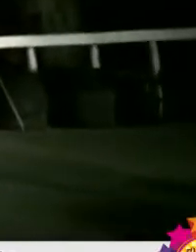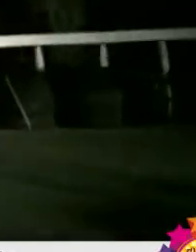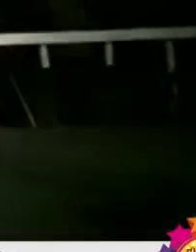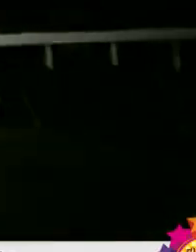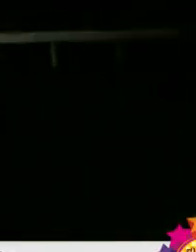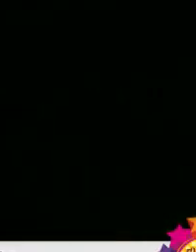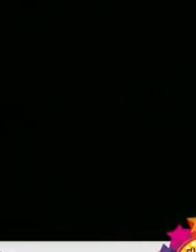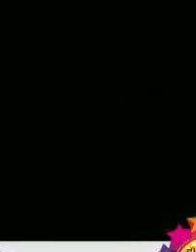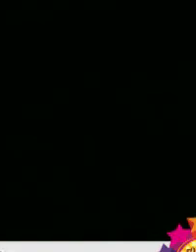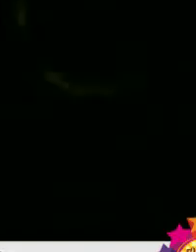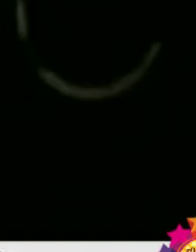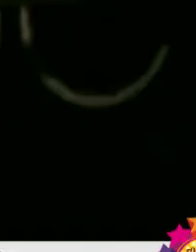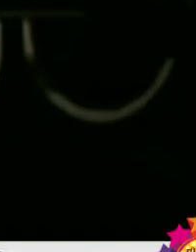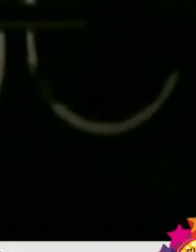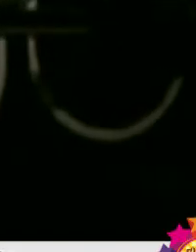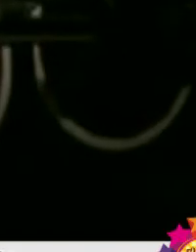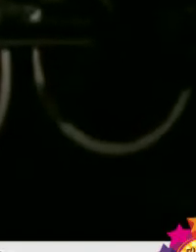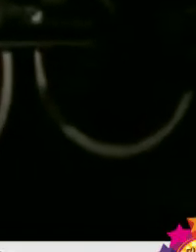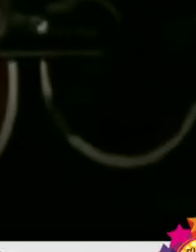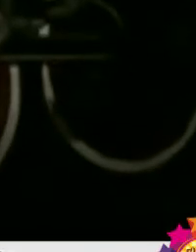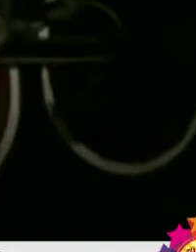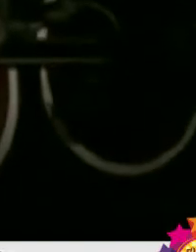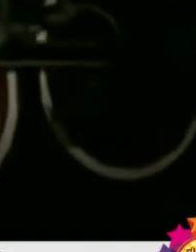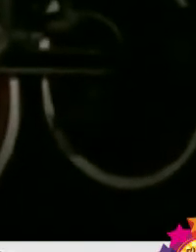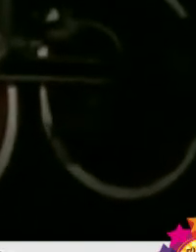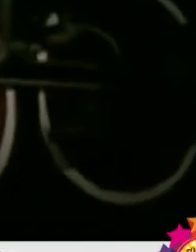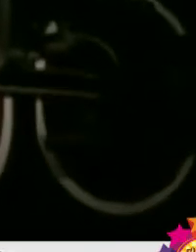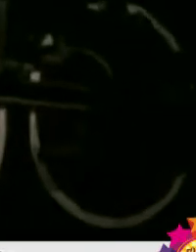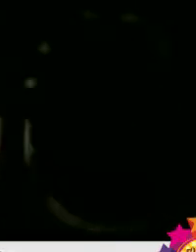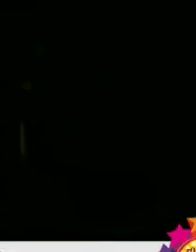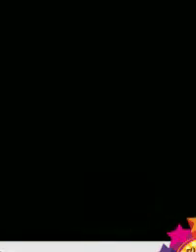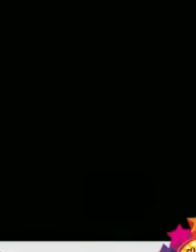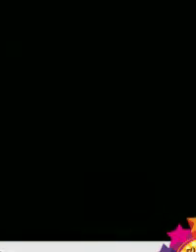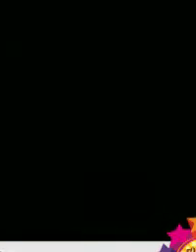사랑이여 제발